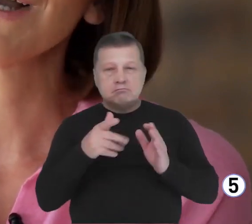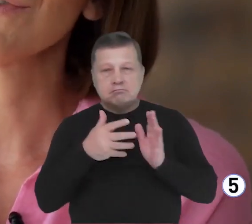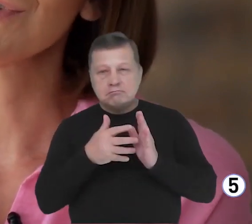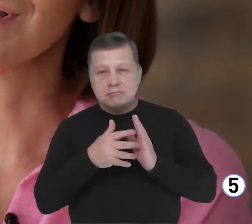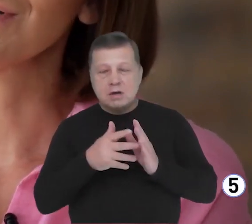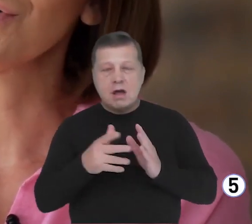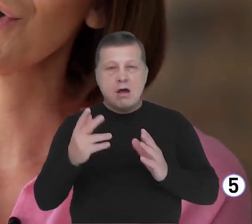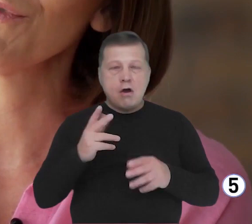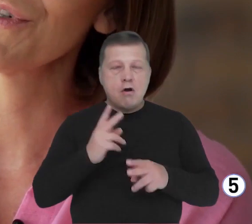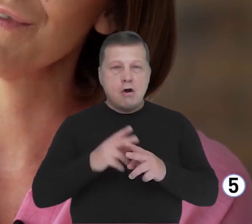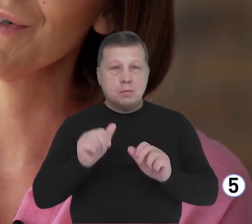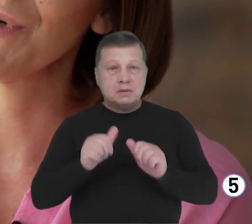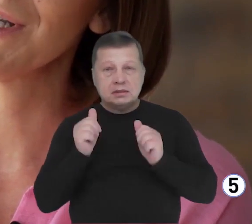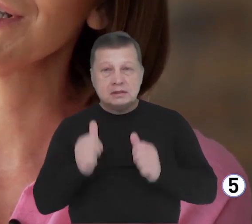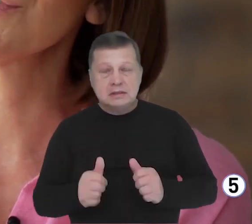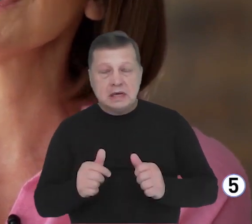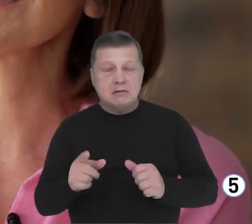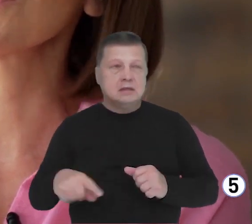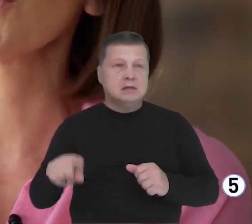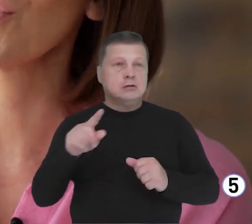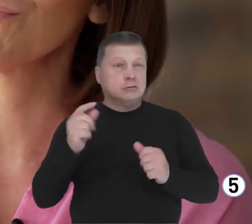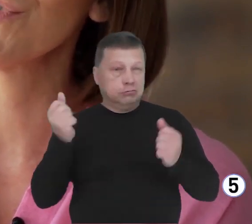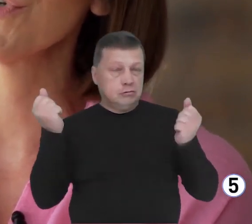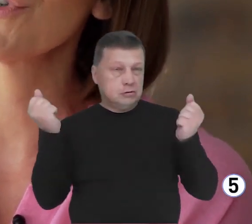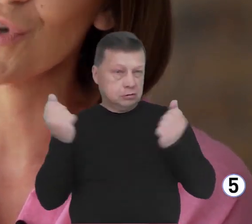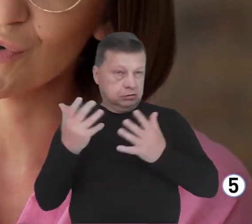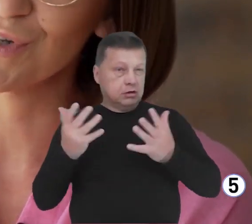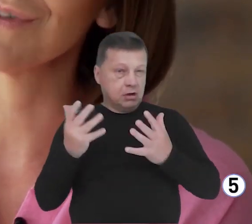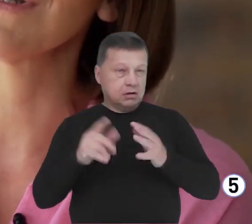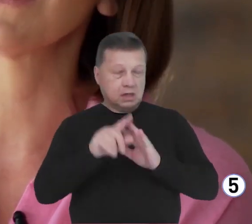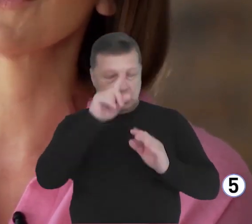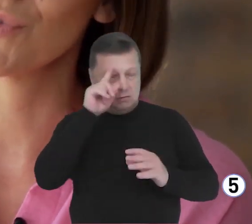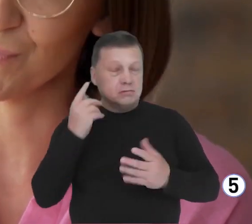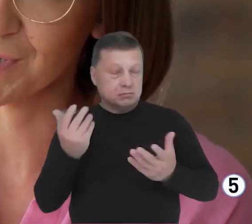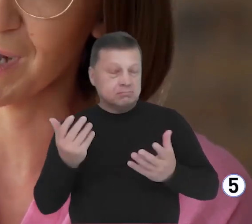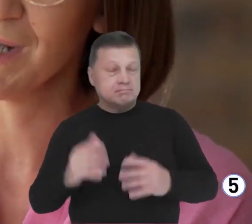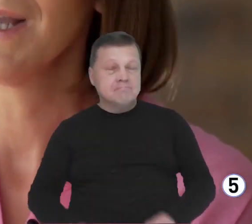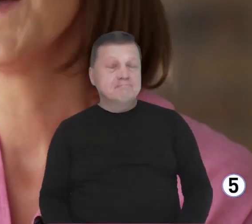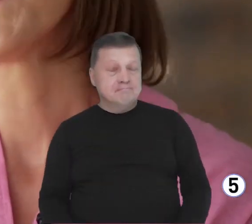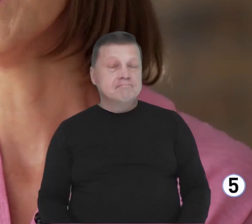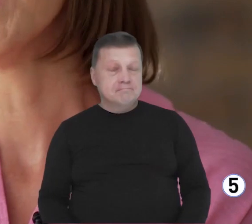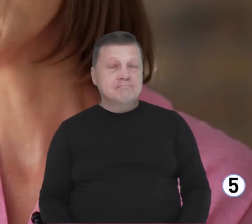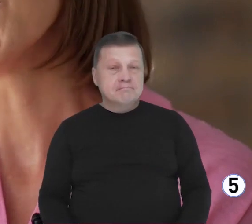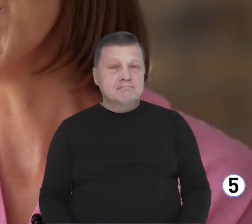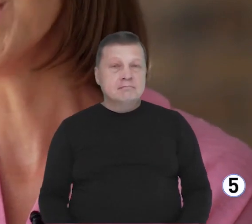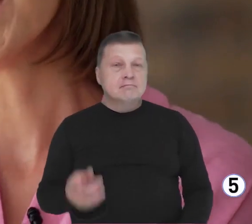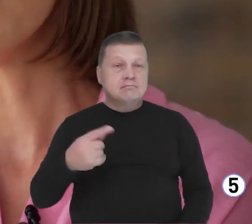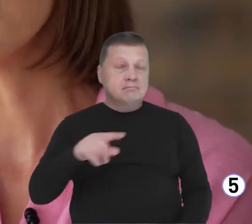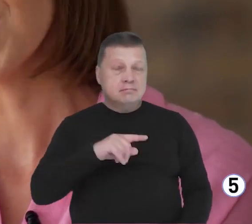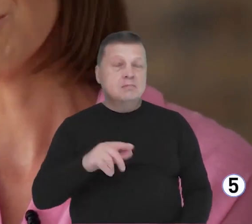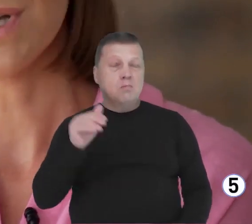informacja, diagnoza choroby przewlekłej to jest ogromny szok dla człowieka.